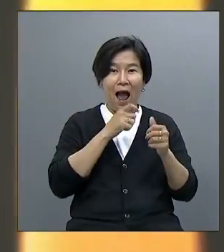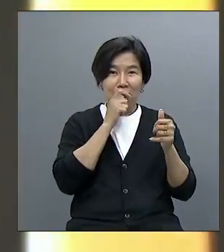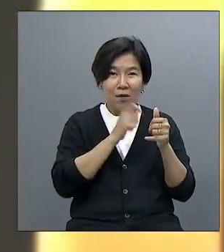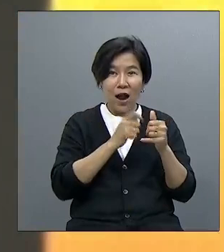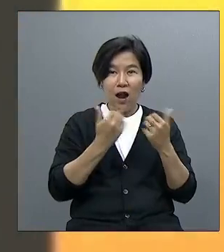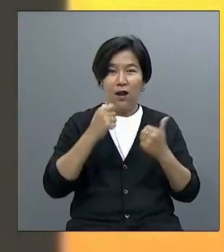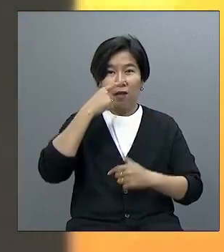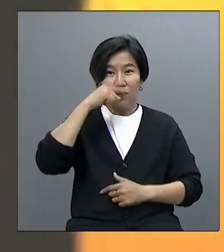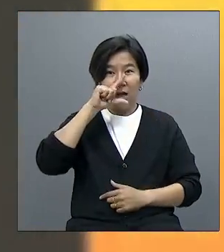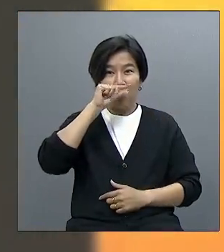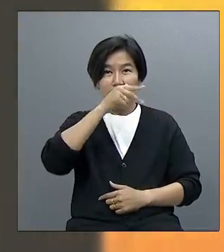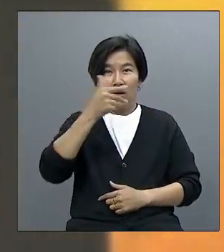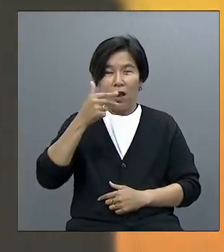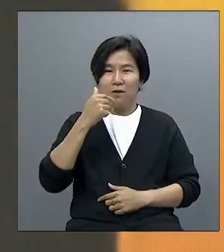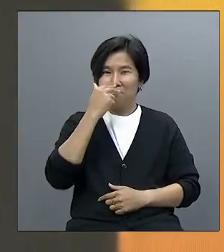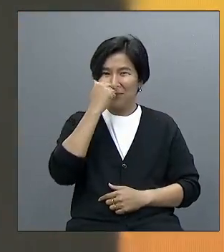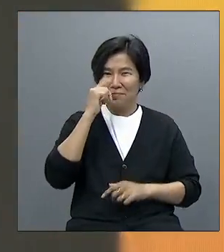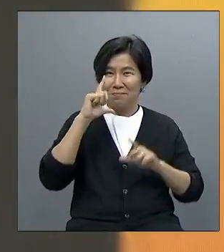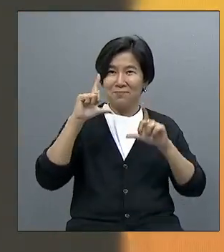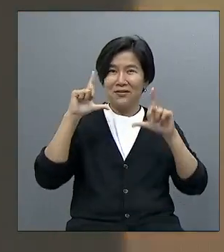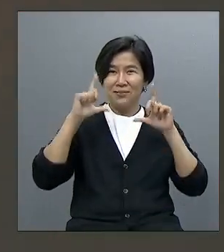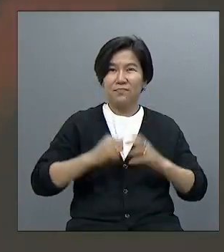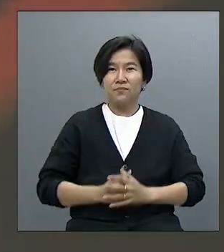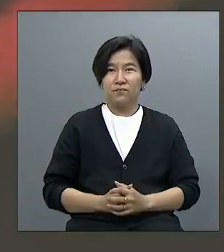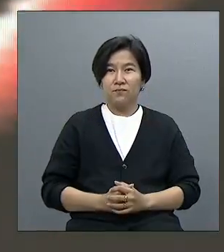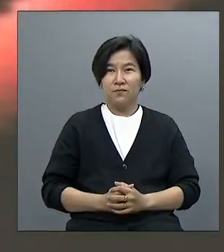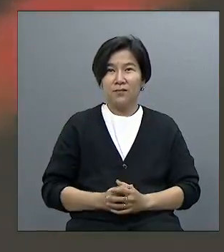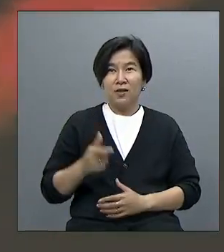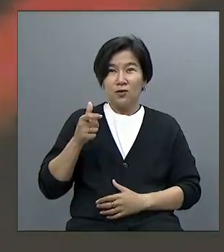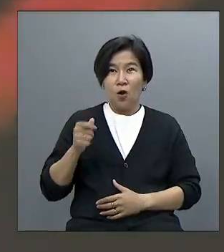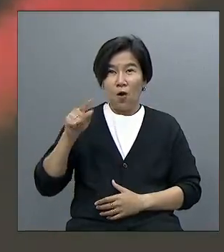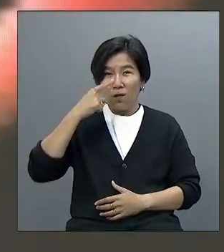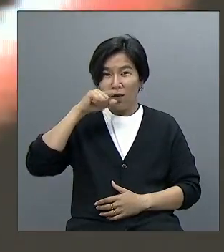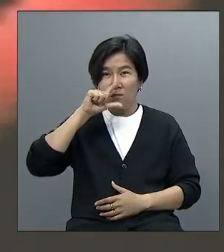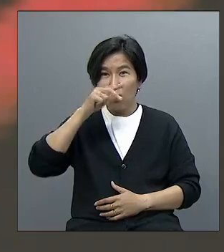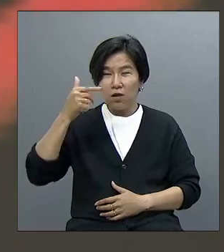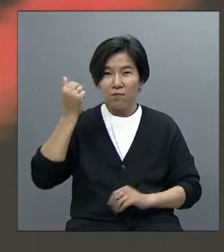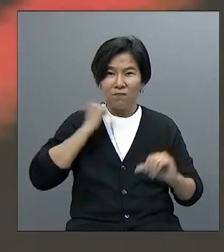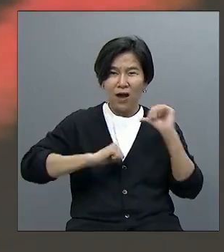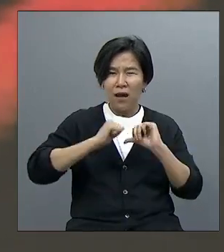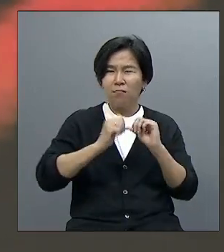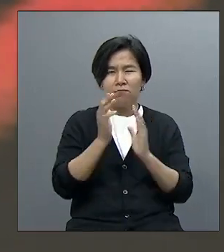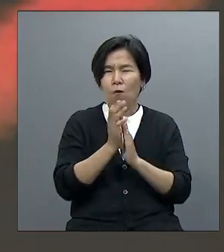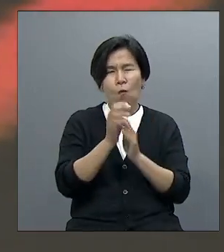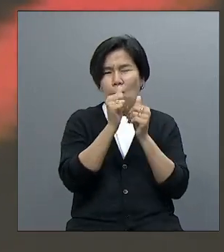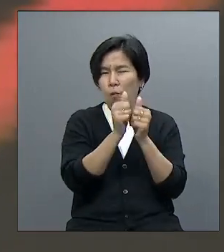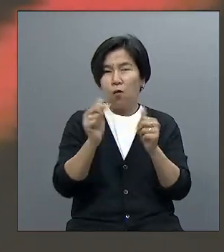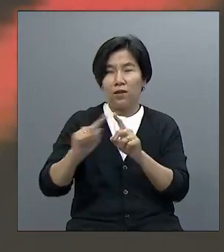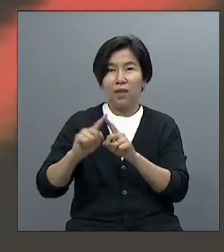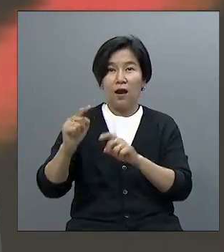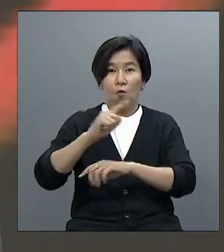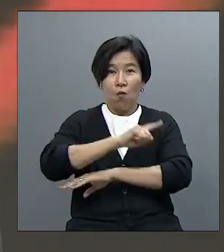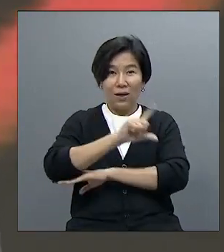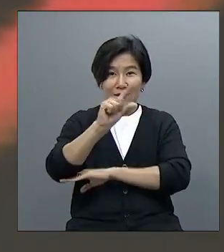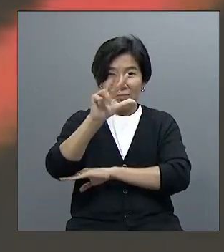ทย PBSเด็ดสรตีช่องนี้มีละครน้ำดีๆ23